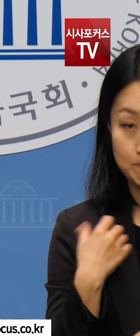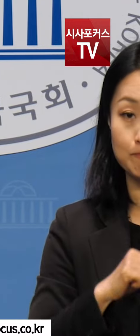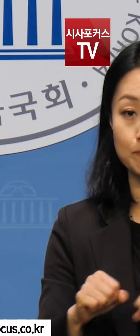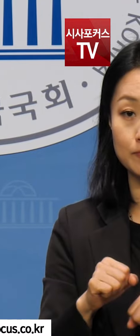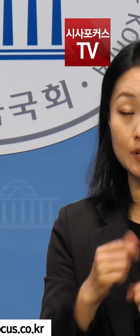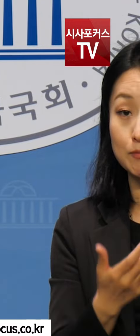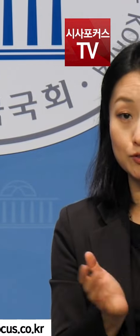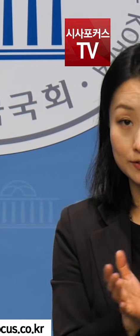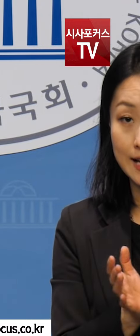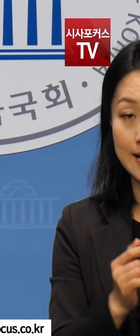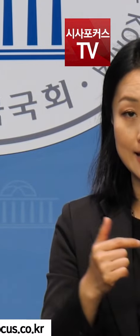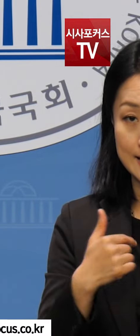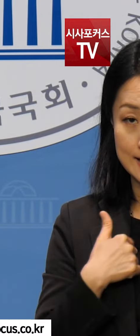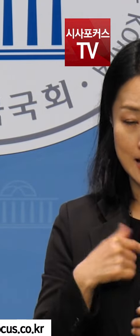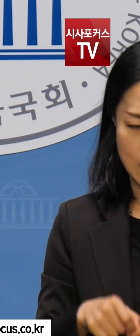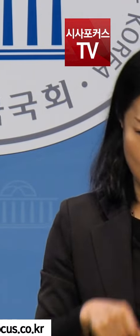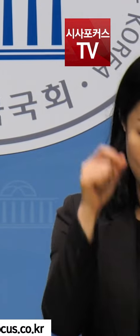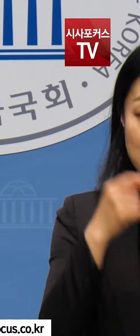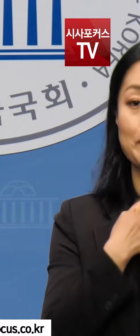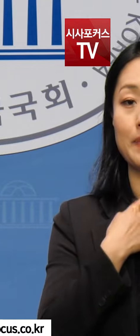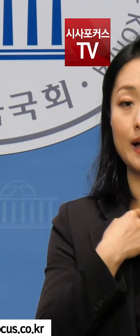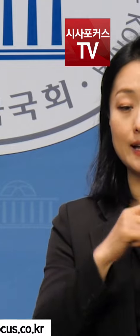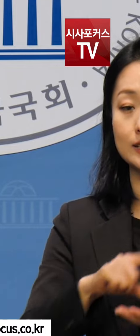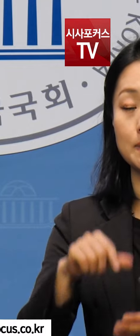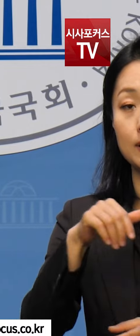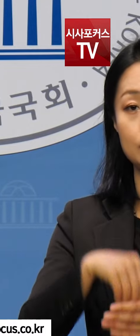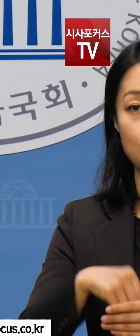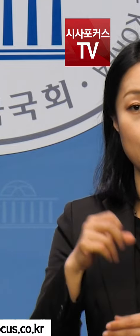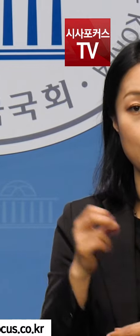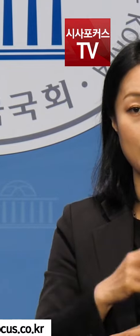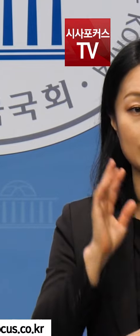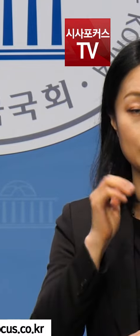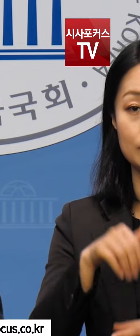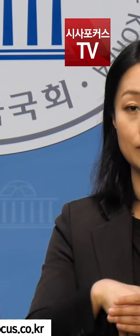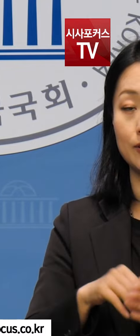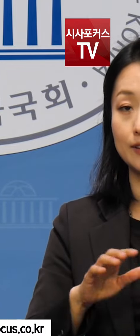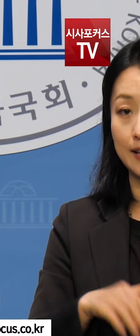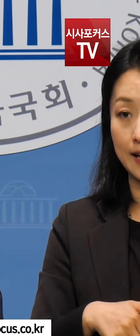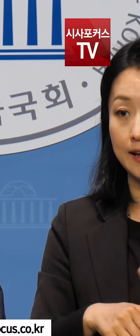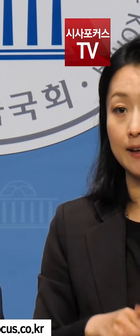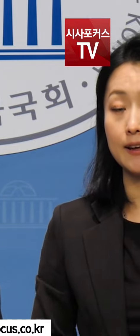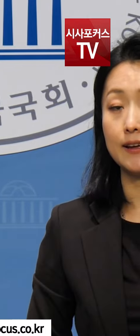함께한 민주당의 적자입니다. 다가오는 지방선거와 대선에서